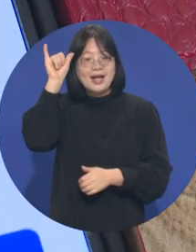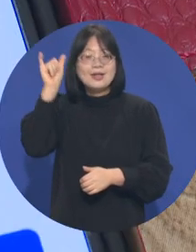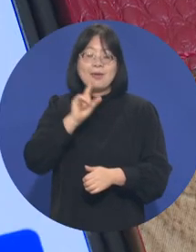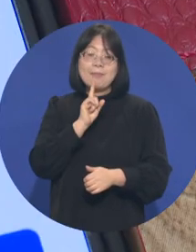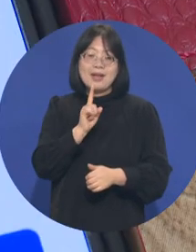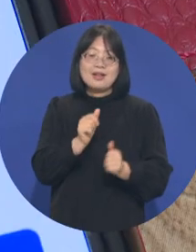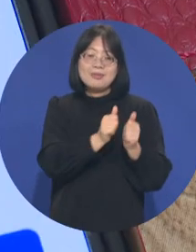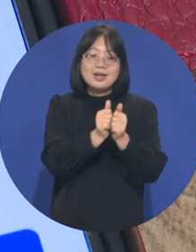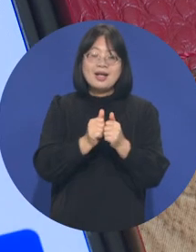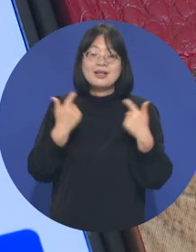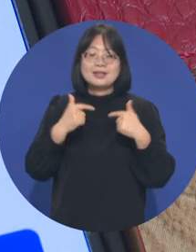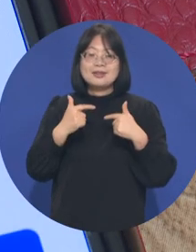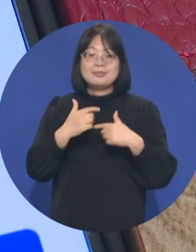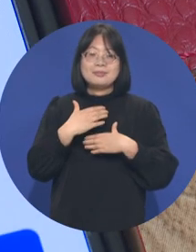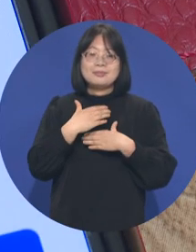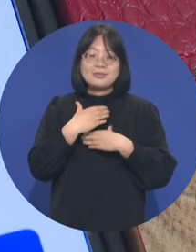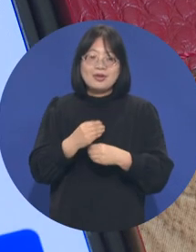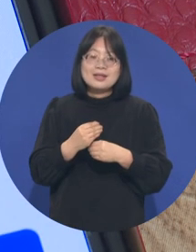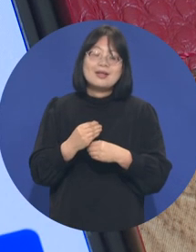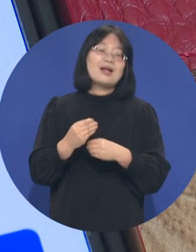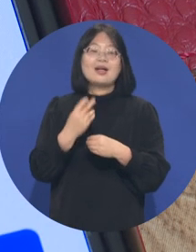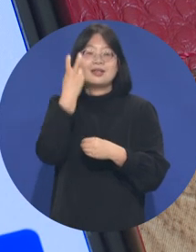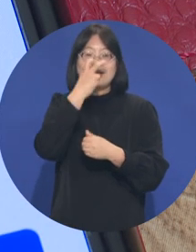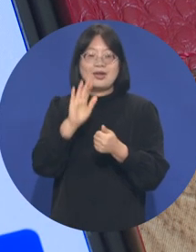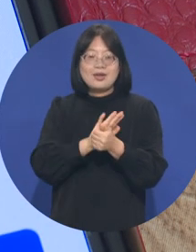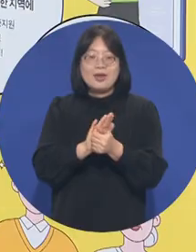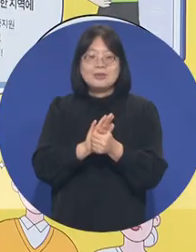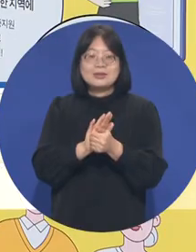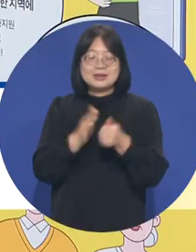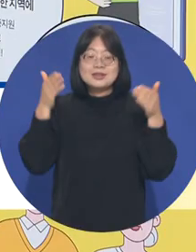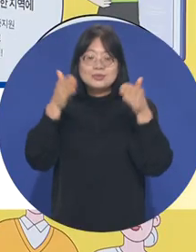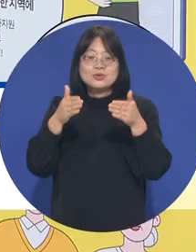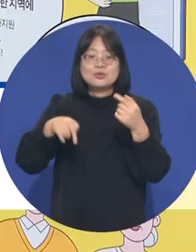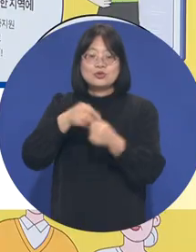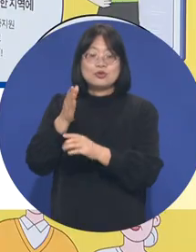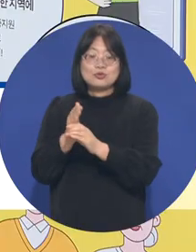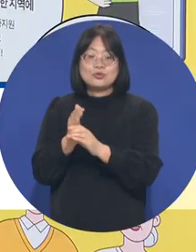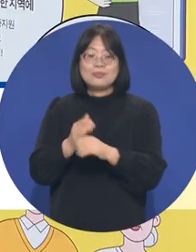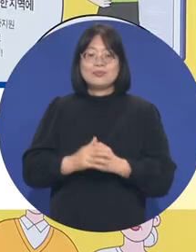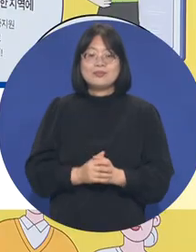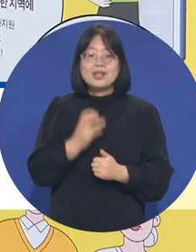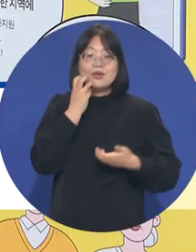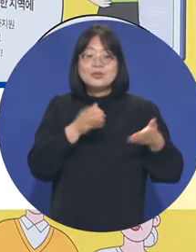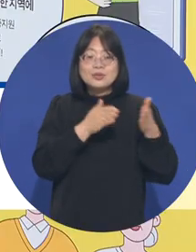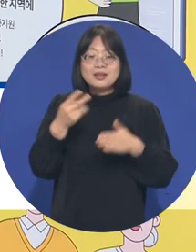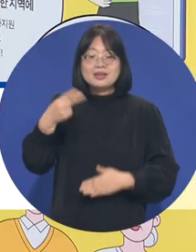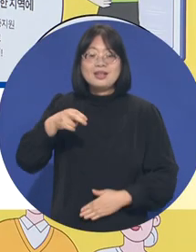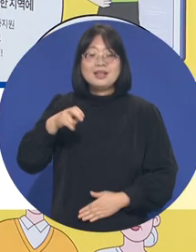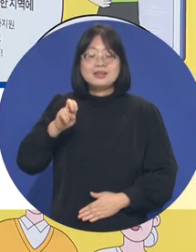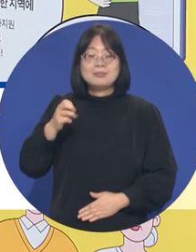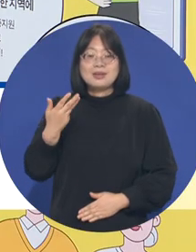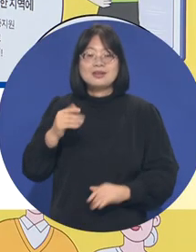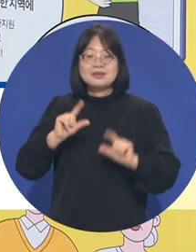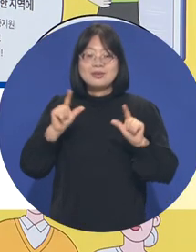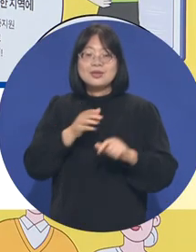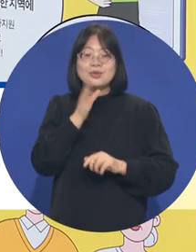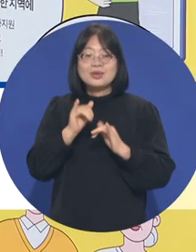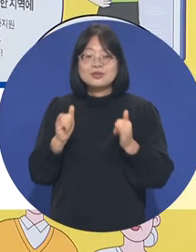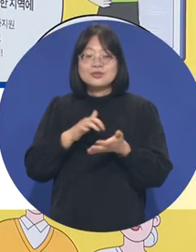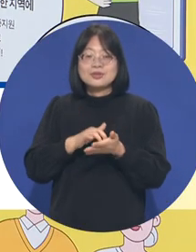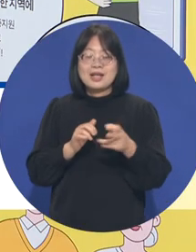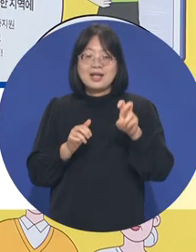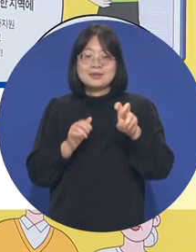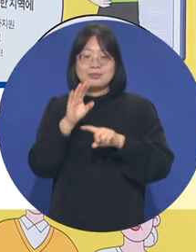편한 케어 서비스를 집중적으로 운영하고 있습니다. 경기도는 2028년이면 노인 인구가 20%를